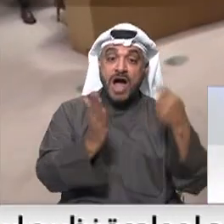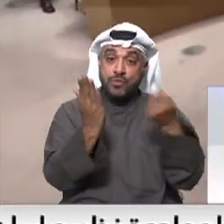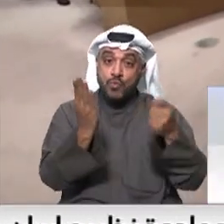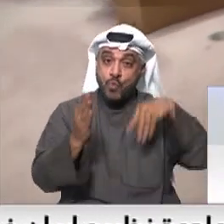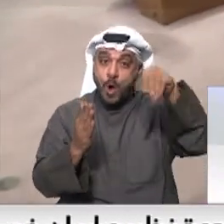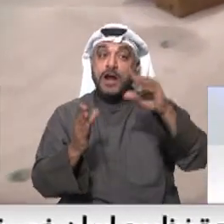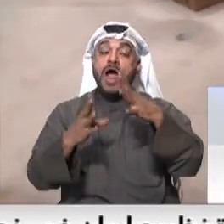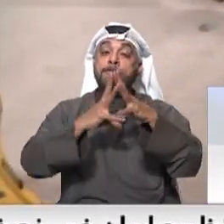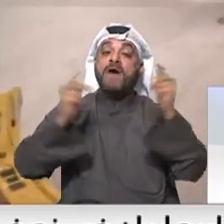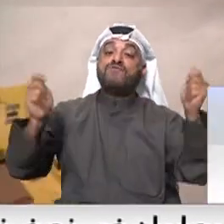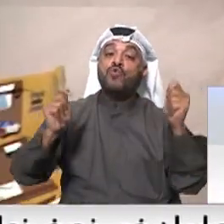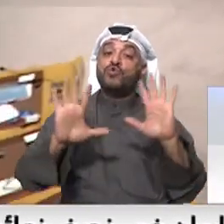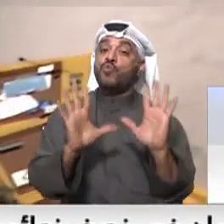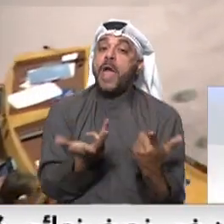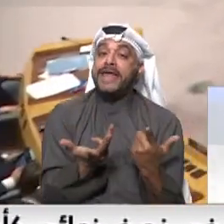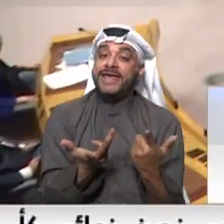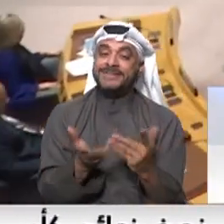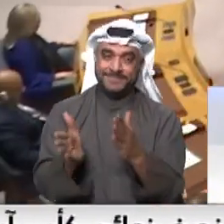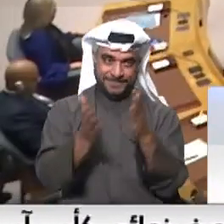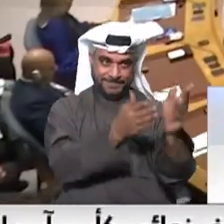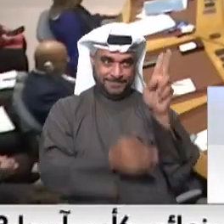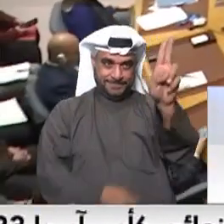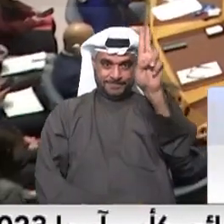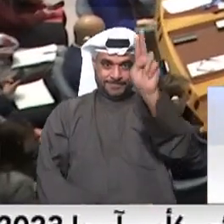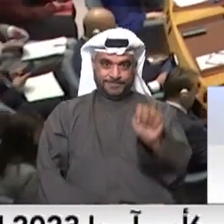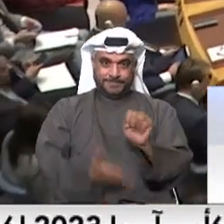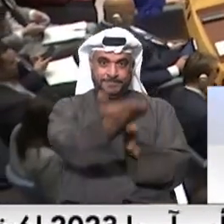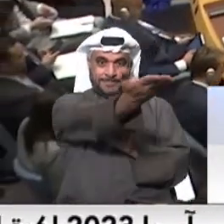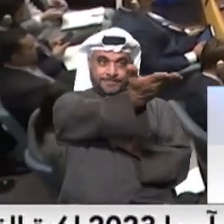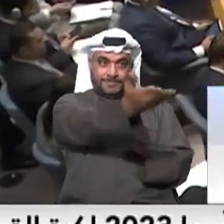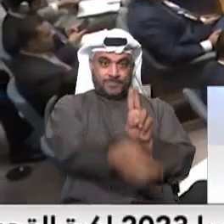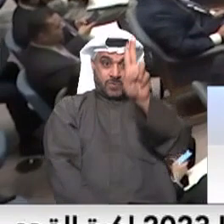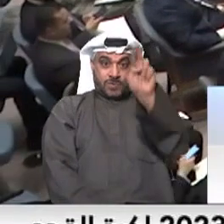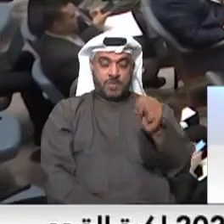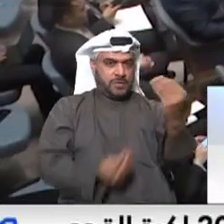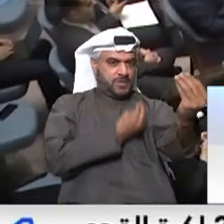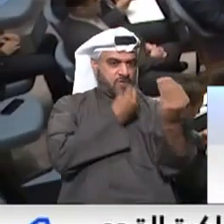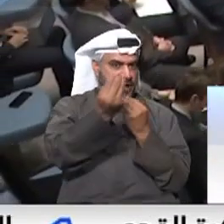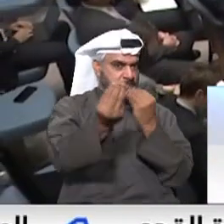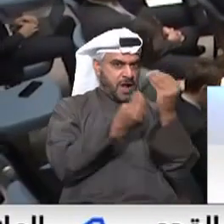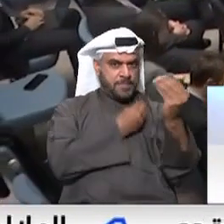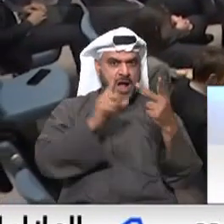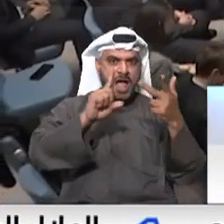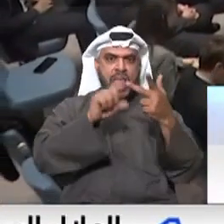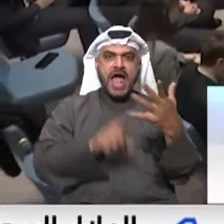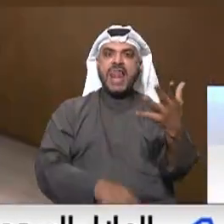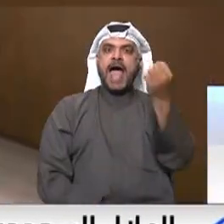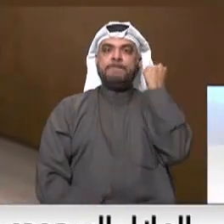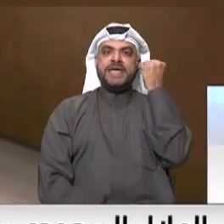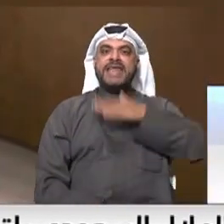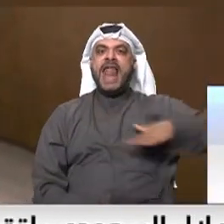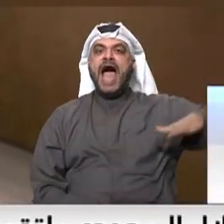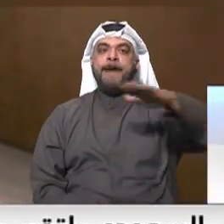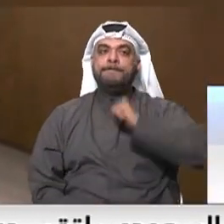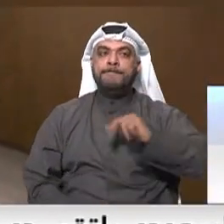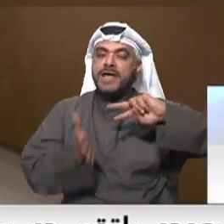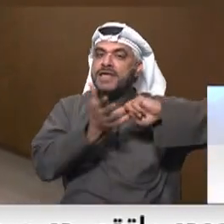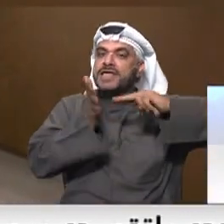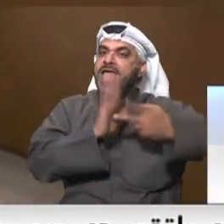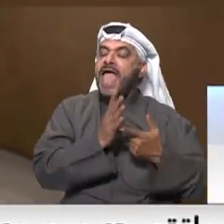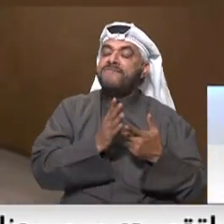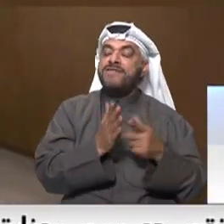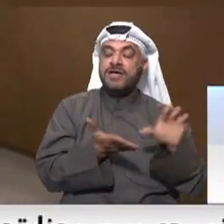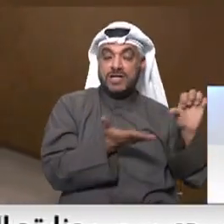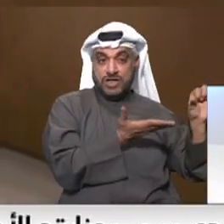المفقوده عقد مجلس الامن الدولي جلسه لمناقشه تقرير الامين العام ال9 حول عمل بعثه